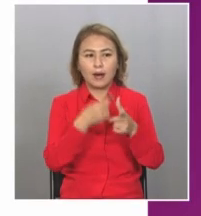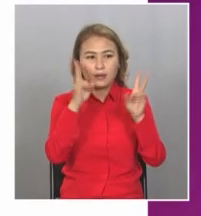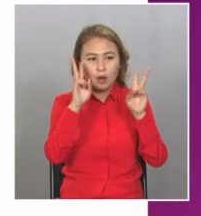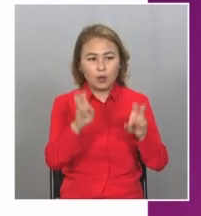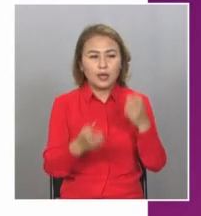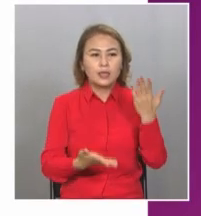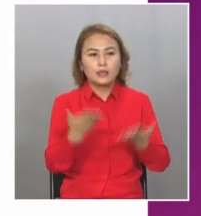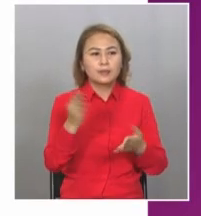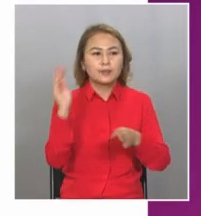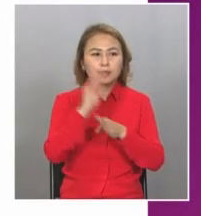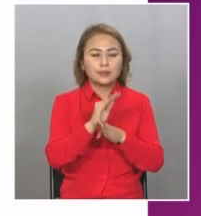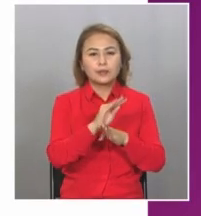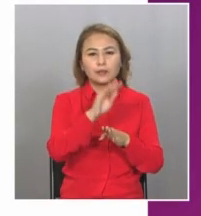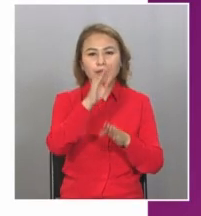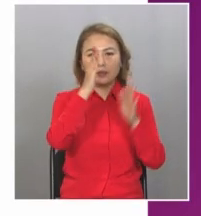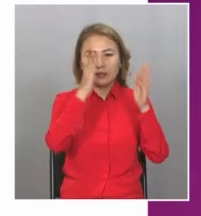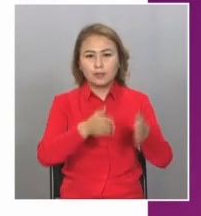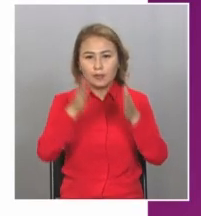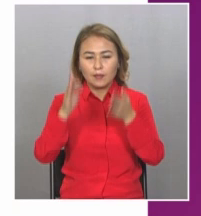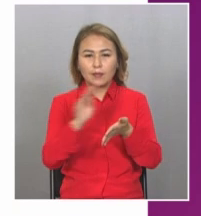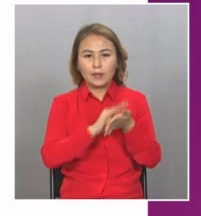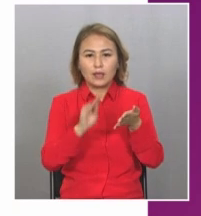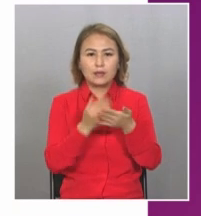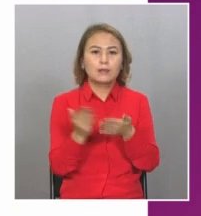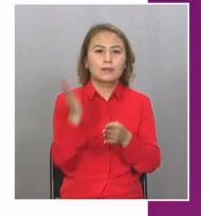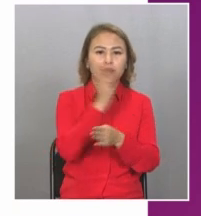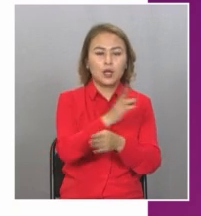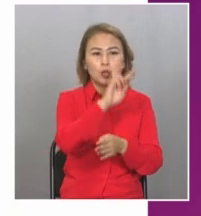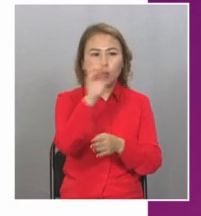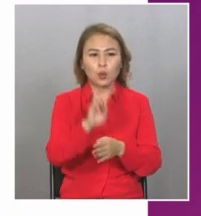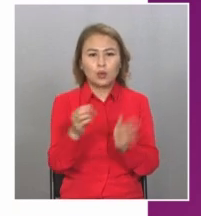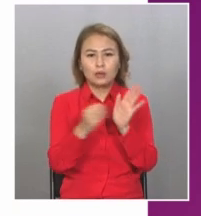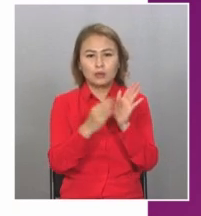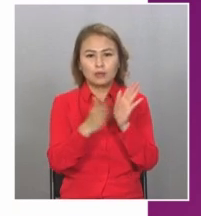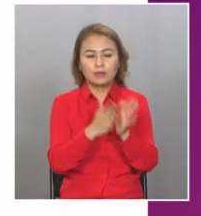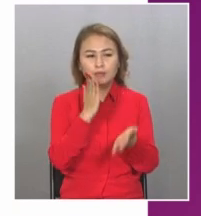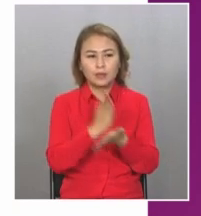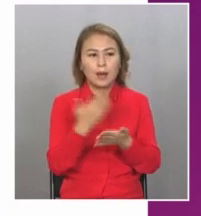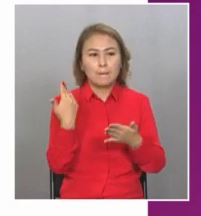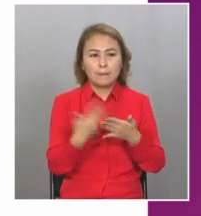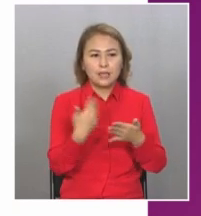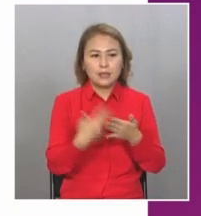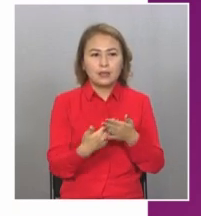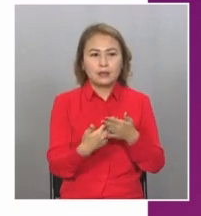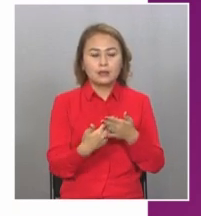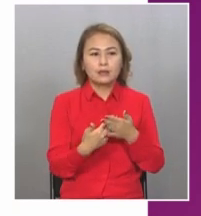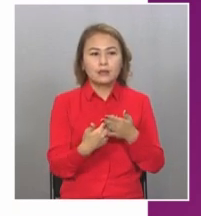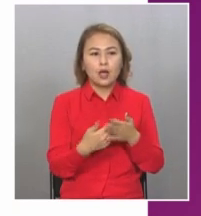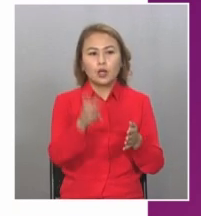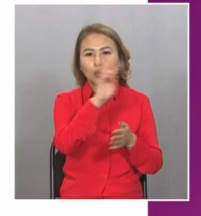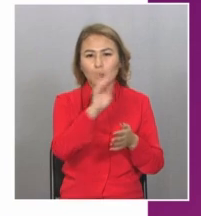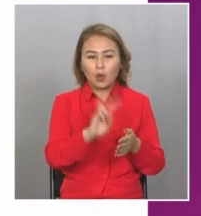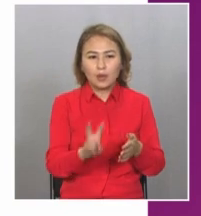және баған атауының алдына доллар белгісі қойылады. Мысал ретінде